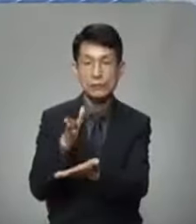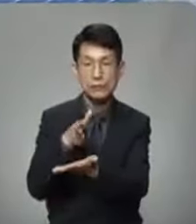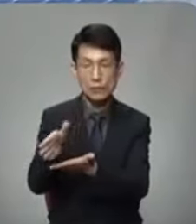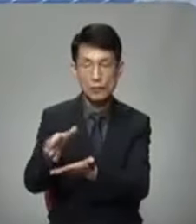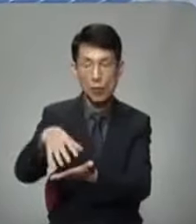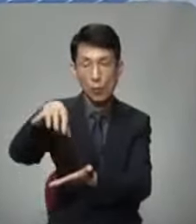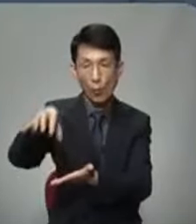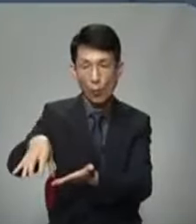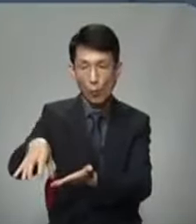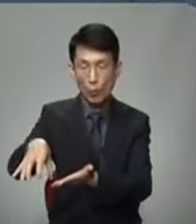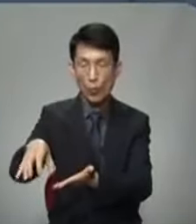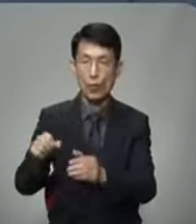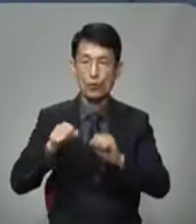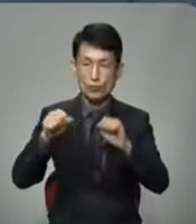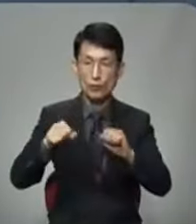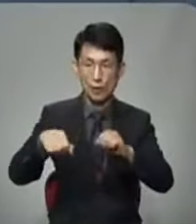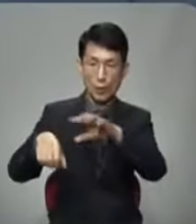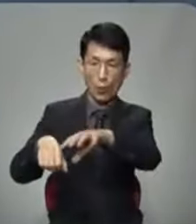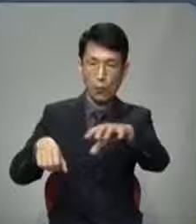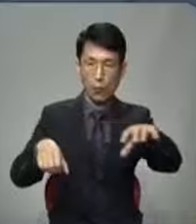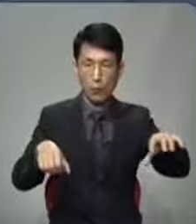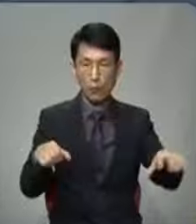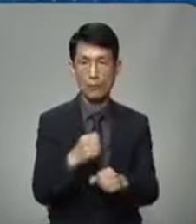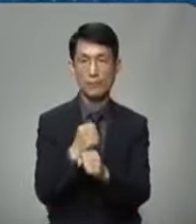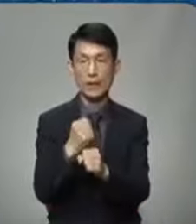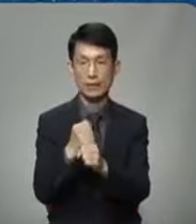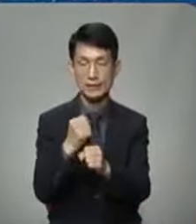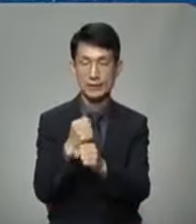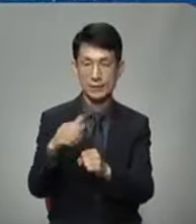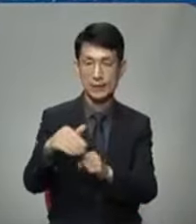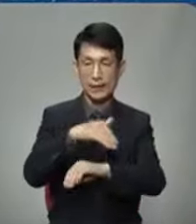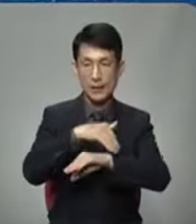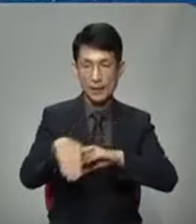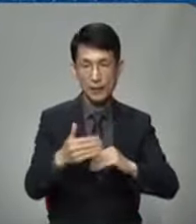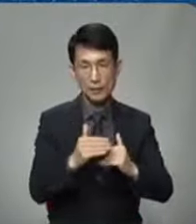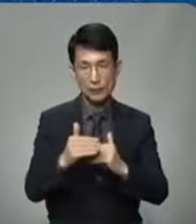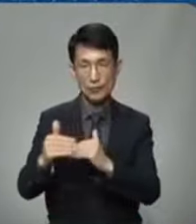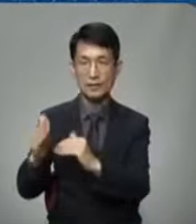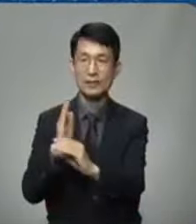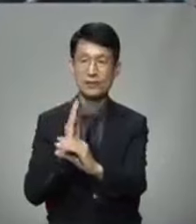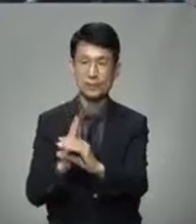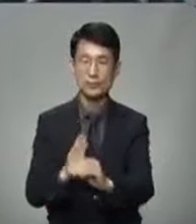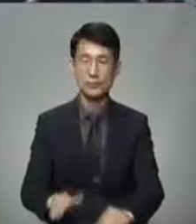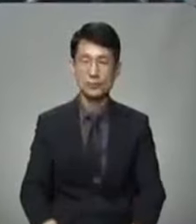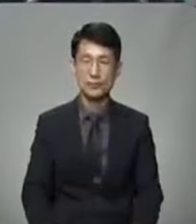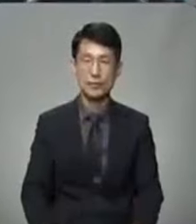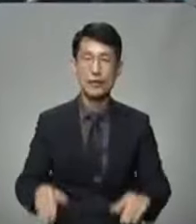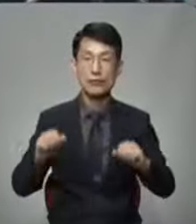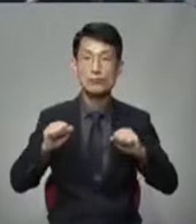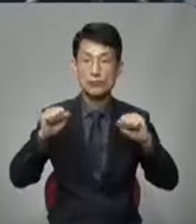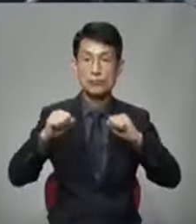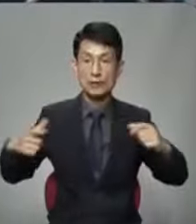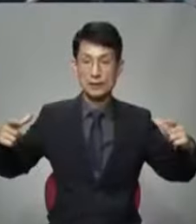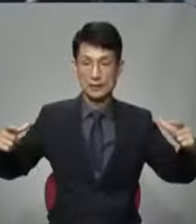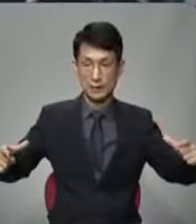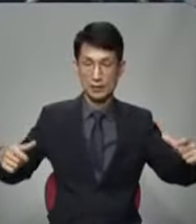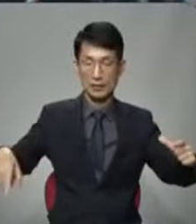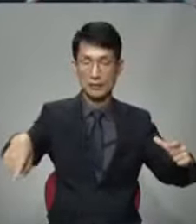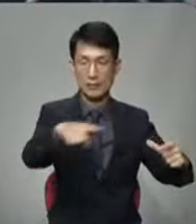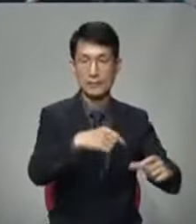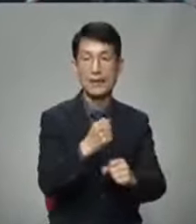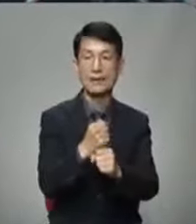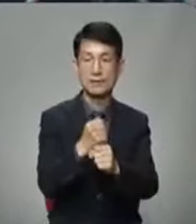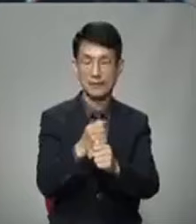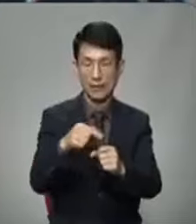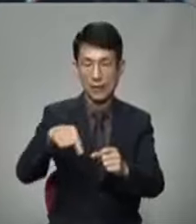종합 스포츠타운 계획을 밝히고 사업을 구체화 중입니다. 스포츠타운을 조성을 계획하고 있습니다.